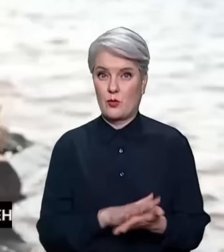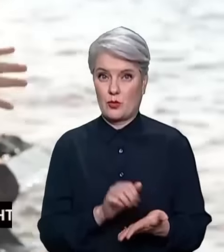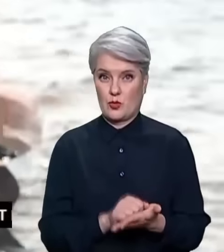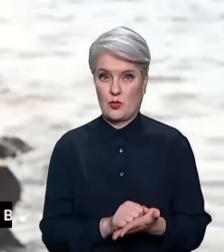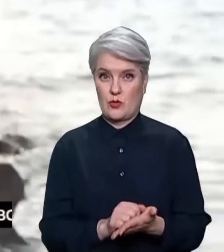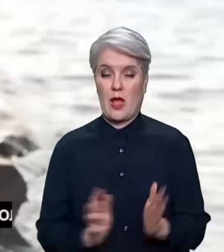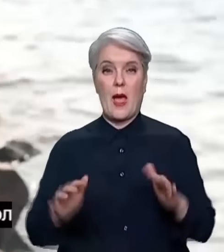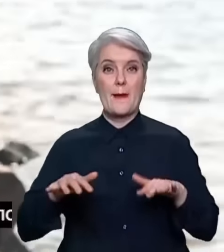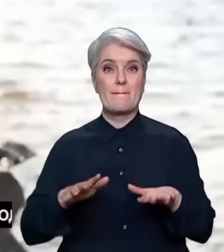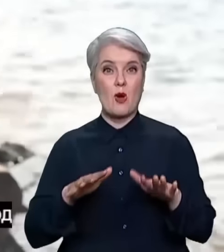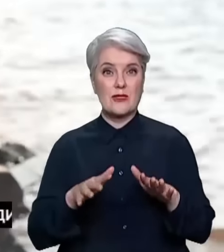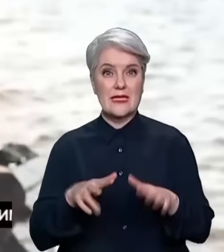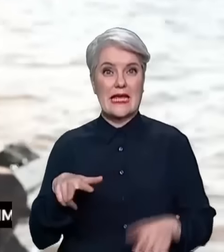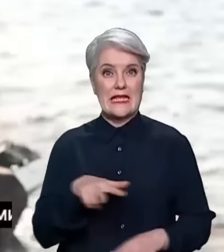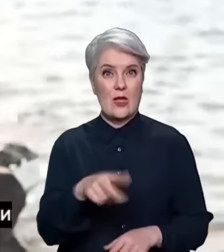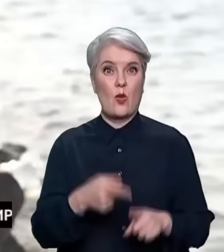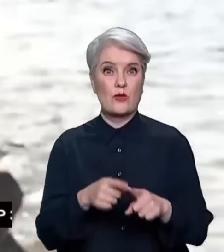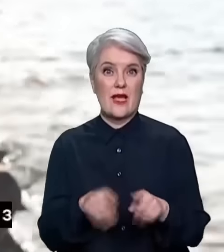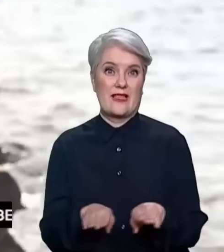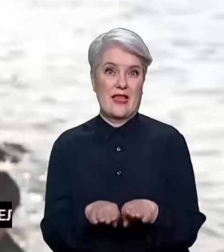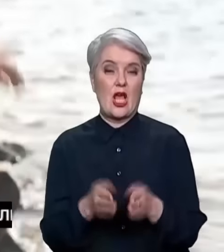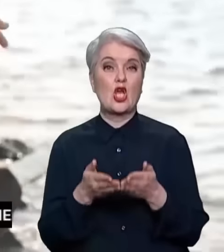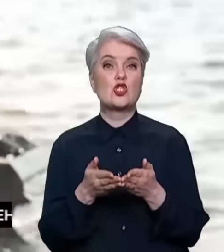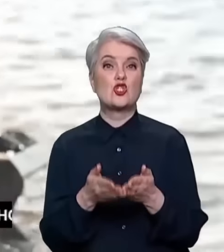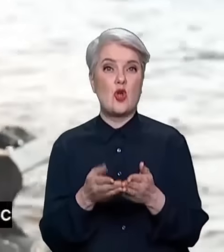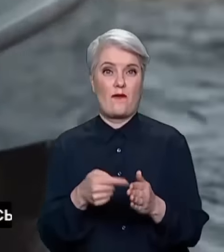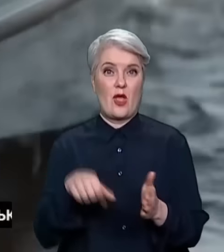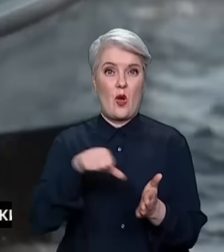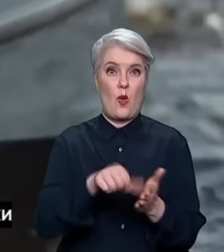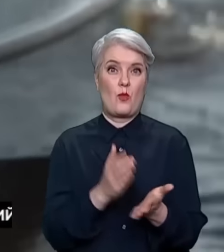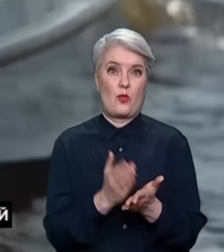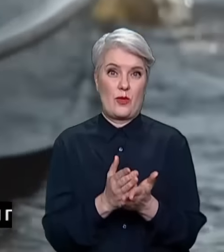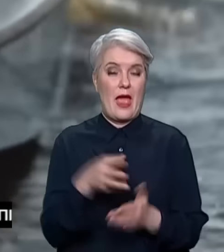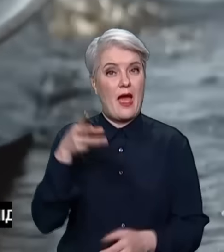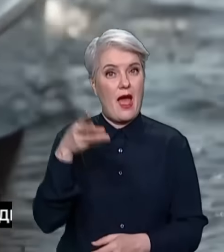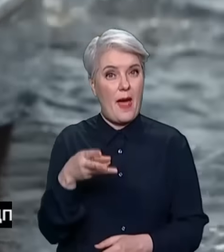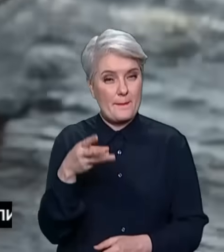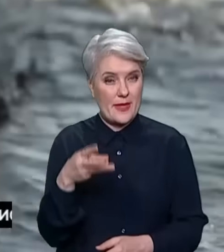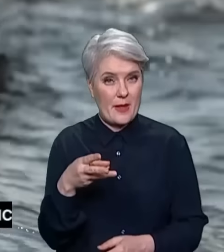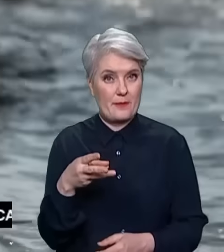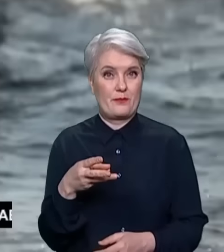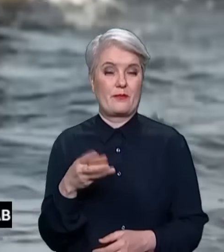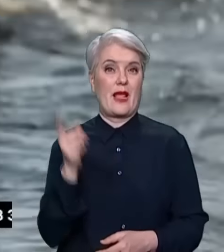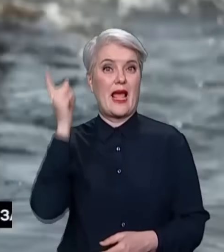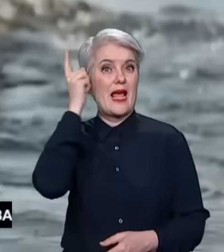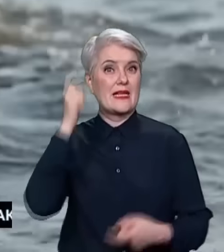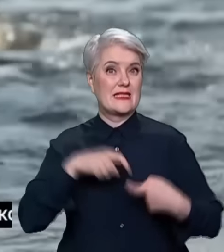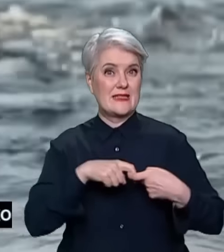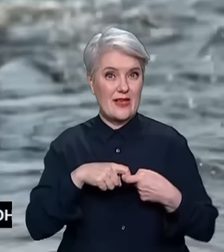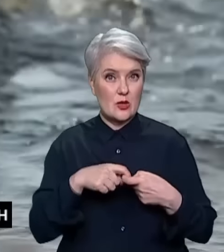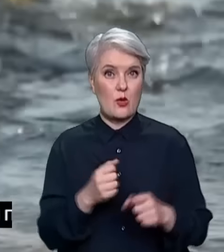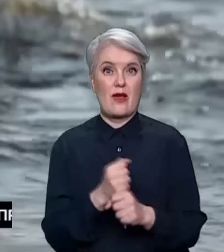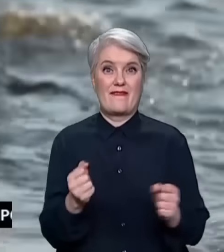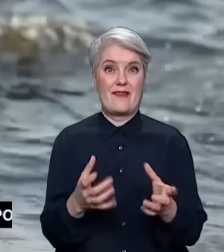Морський дрон – це такий собі човен, який складається із кількох головних вузлів. Це камера, яка встановлена на дроні, зв'язок, всередині вибухівка